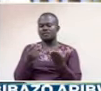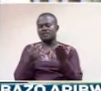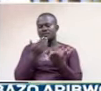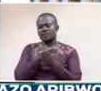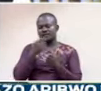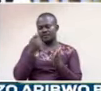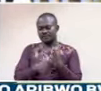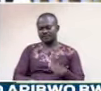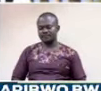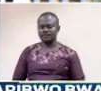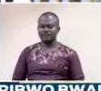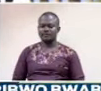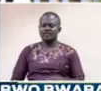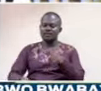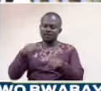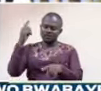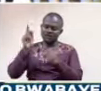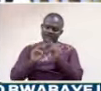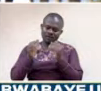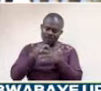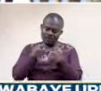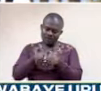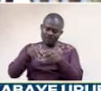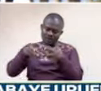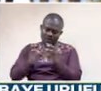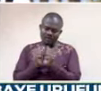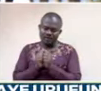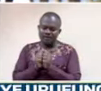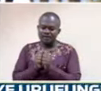kirekire. Kwica abantu akakageni